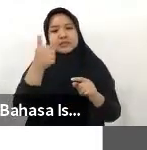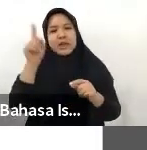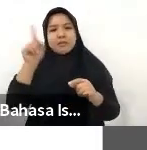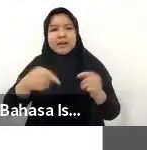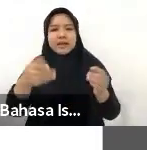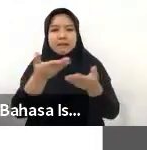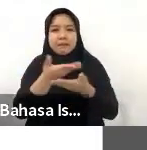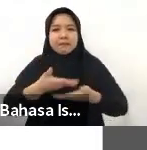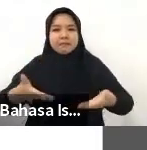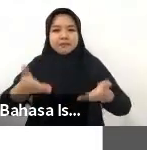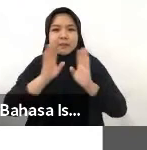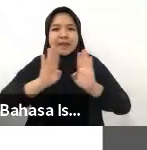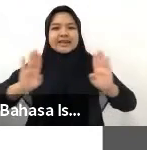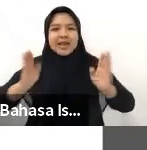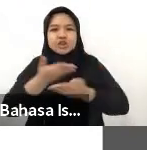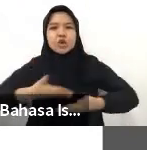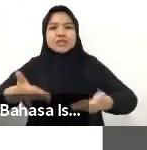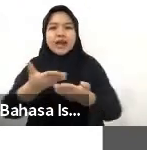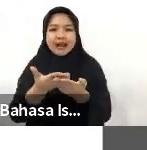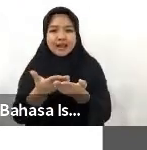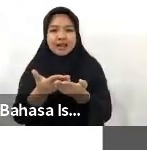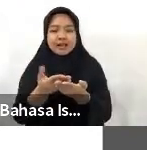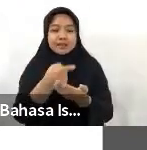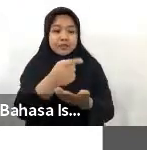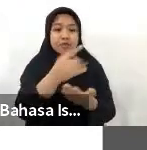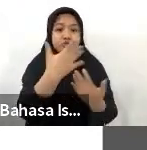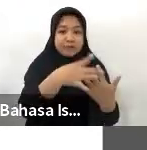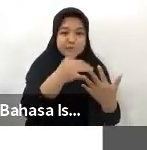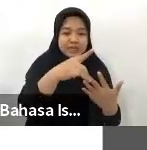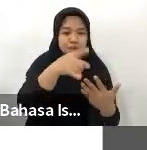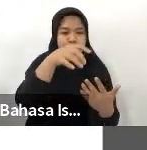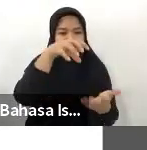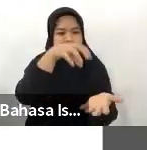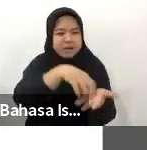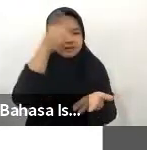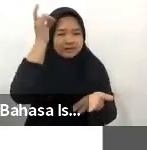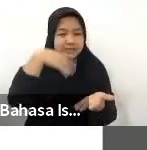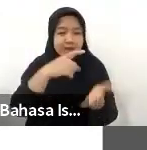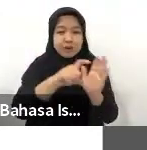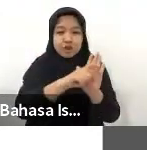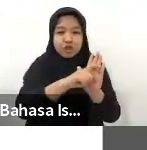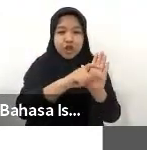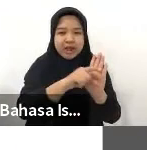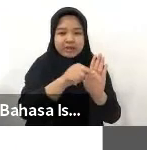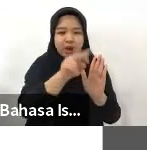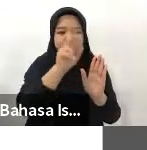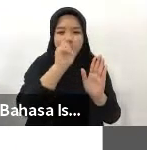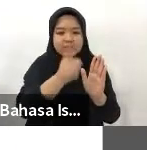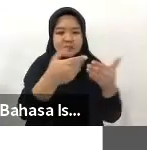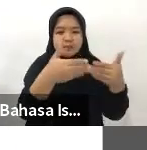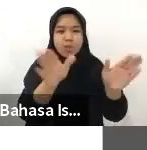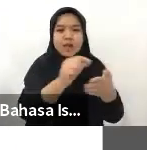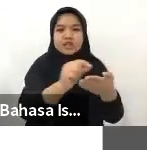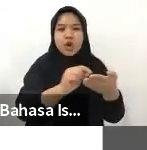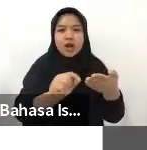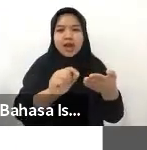ada. Jadi setelah dia terpilih menjadi lokasi desa percontohan, maka dia wajib membuka sekolah bagi